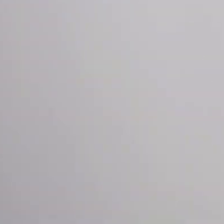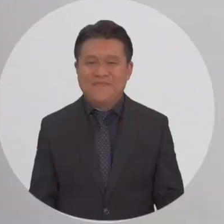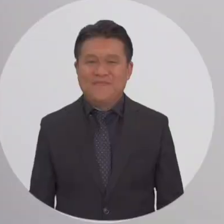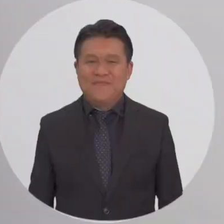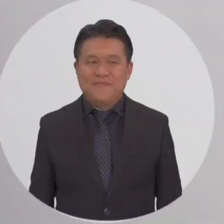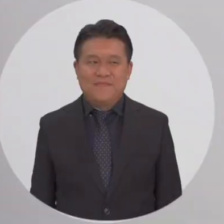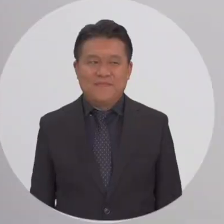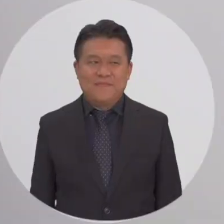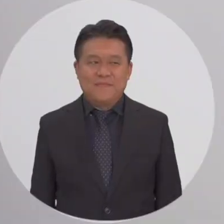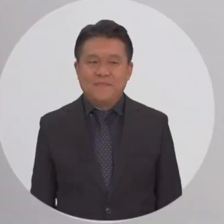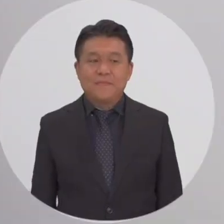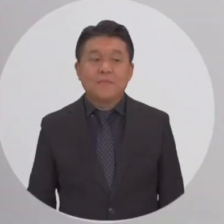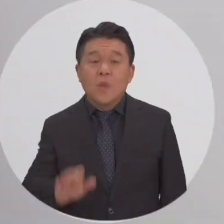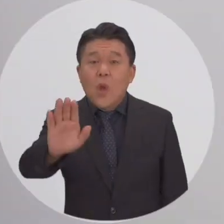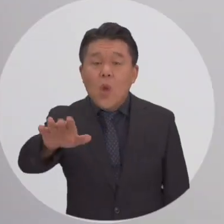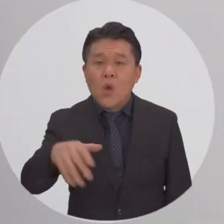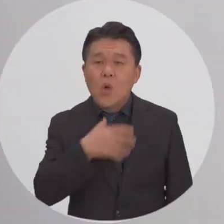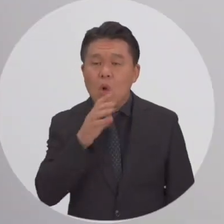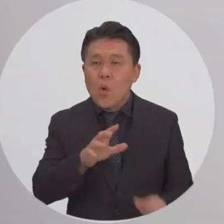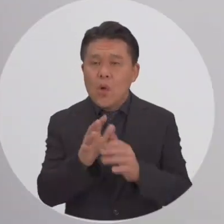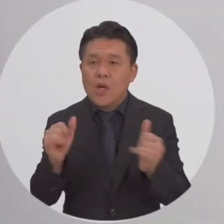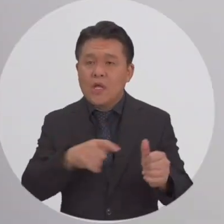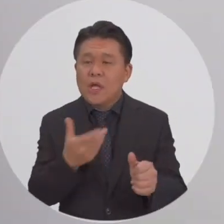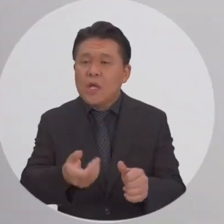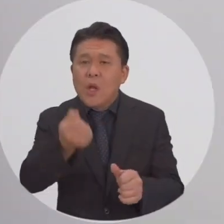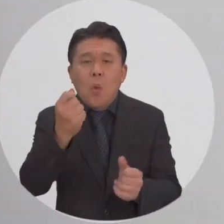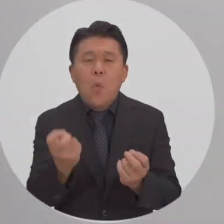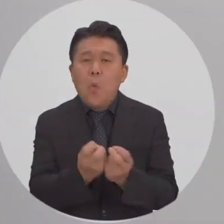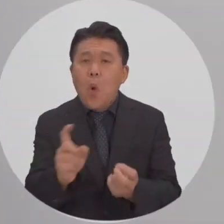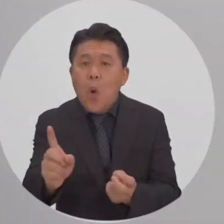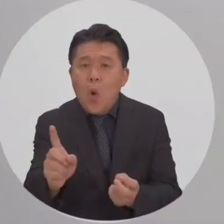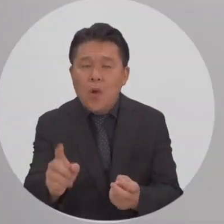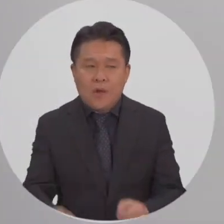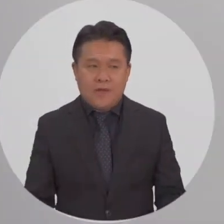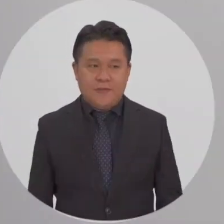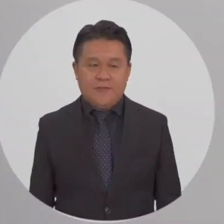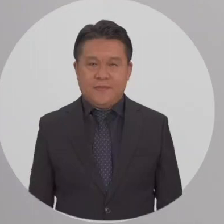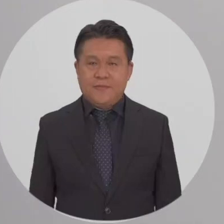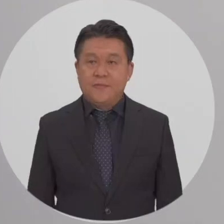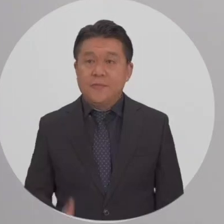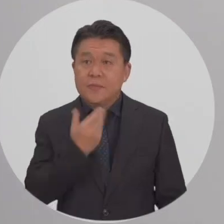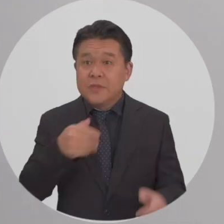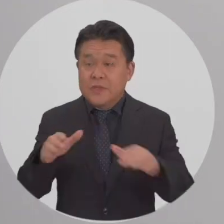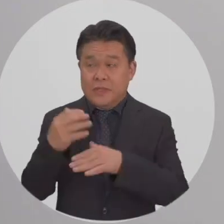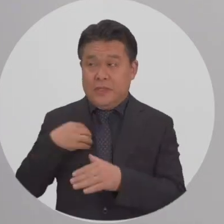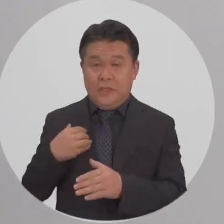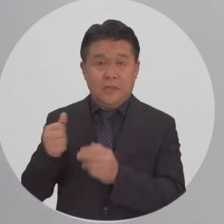그럼 어떻게 요양보호사 자격증을 취득하게 된 건가요? 보직관